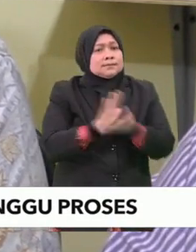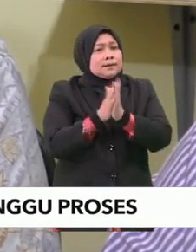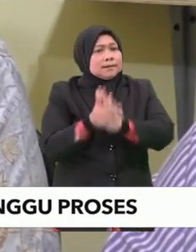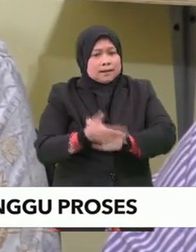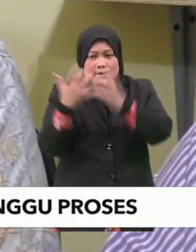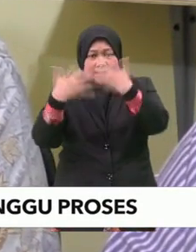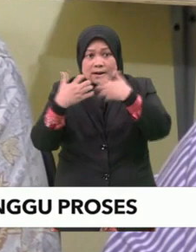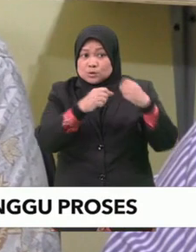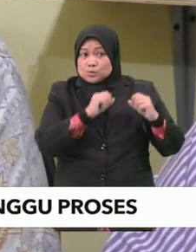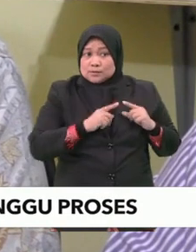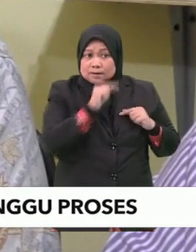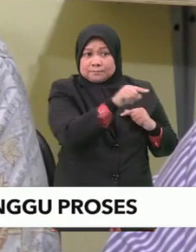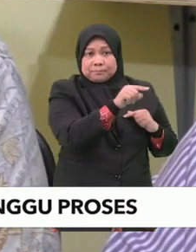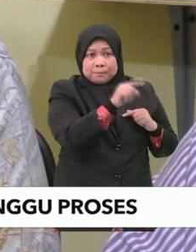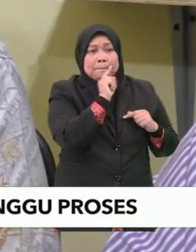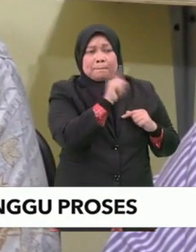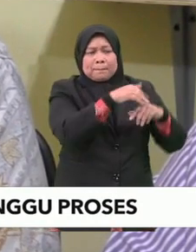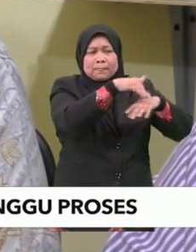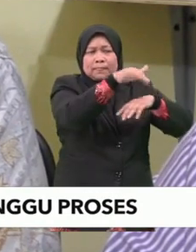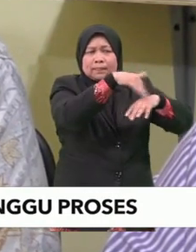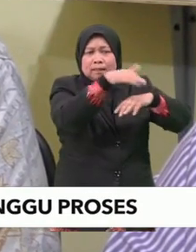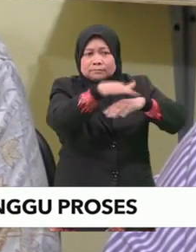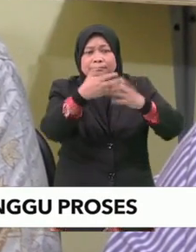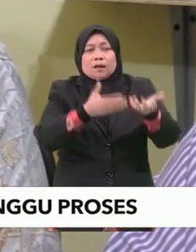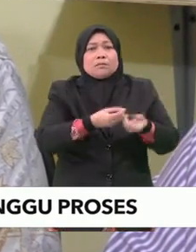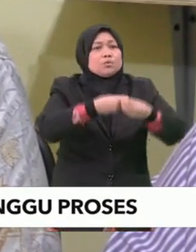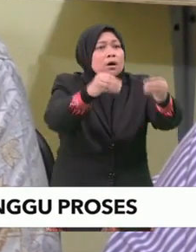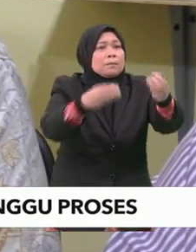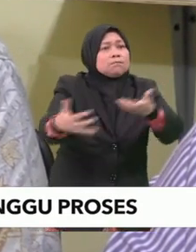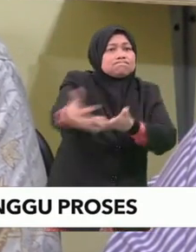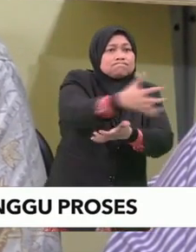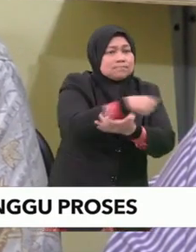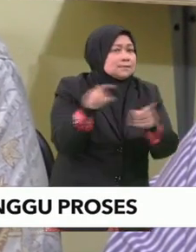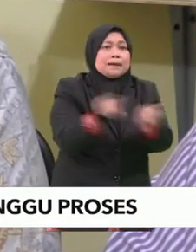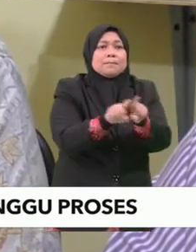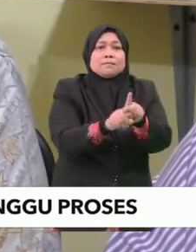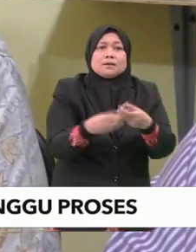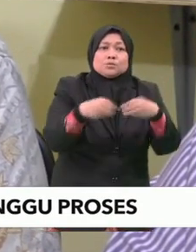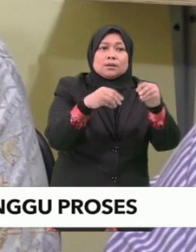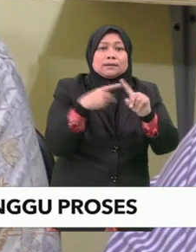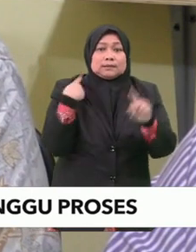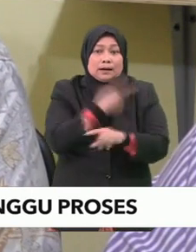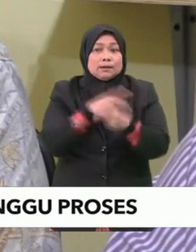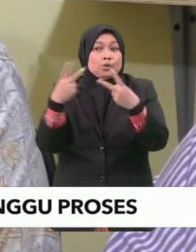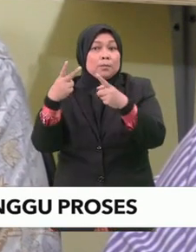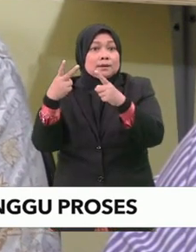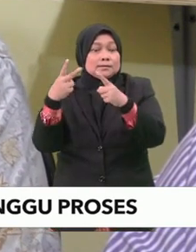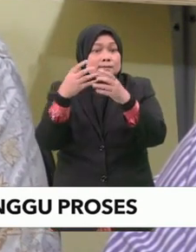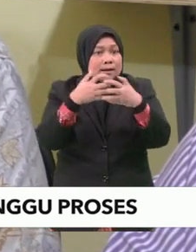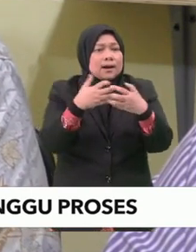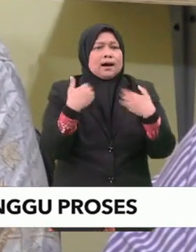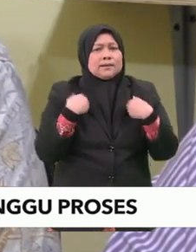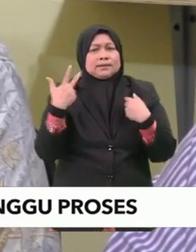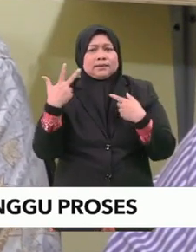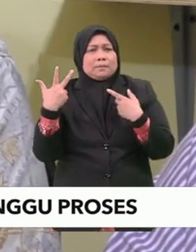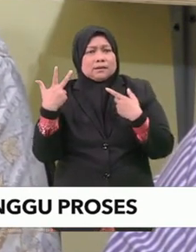kilang swasta tadi dia menghantar kepada pemborong dan Depa juga adalah pemborong kita ada 12 kilang kita ada 13